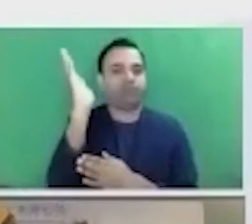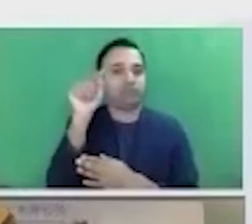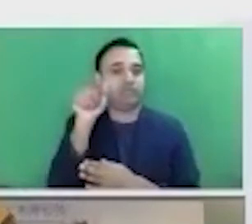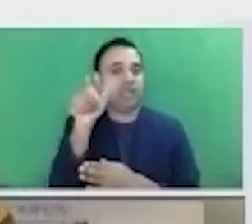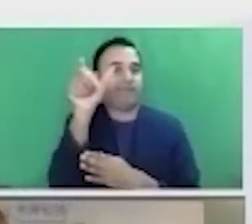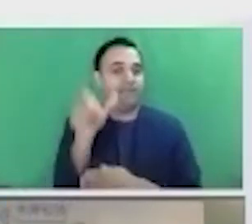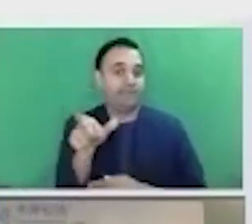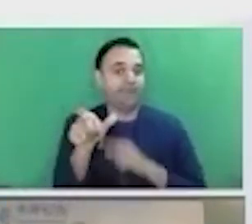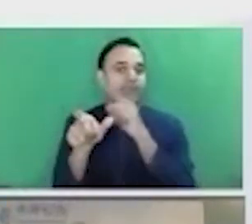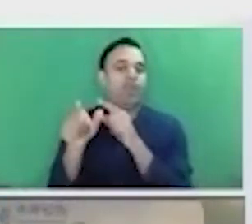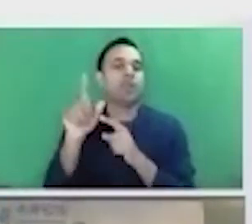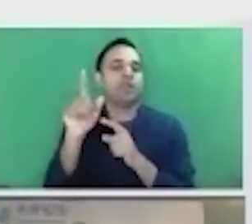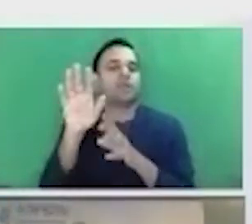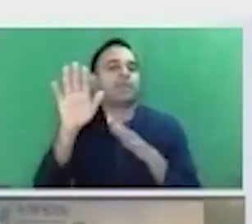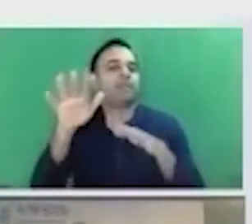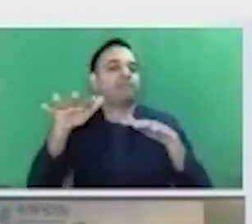ولديه كتاب